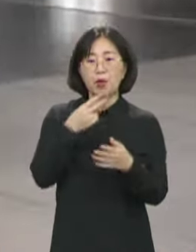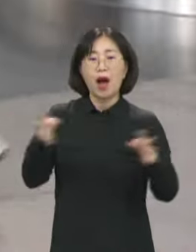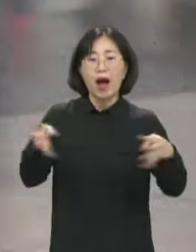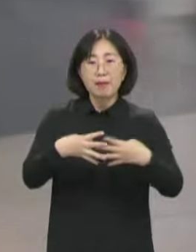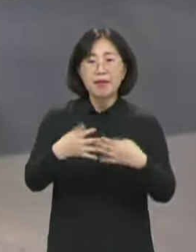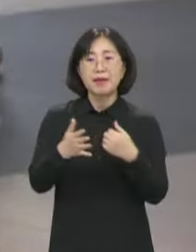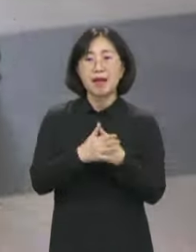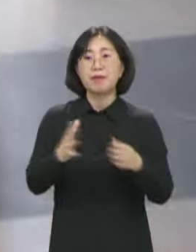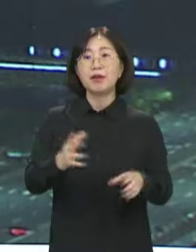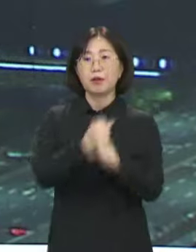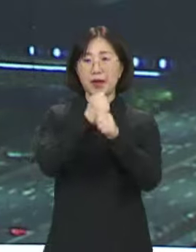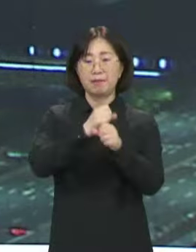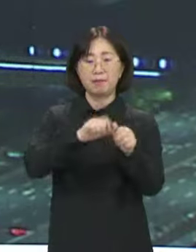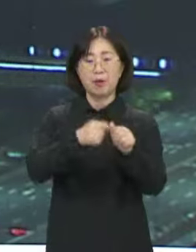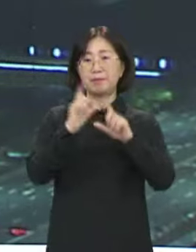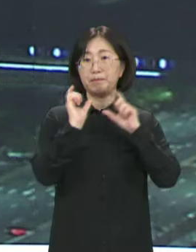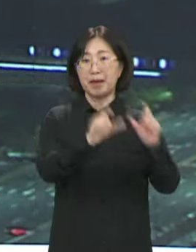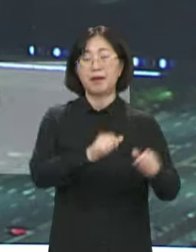판시했습니다.